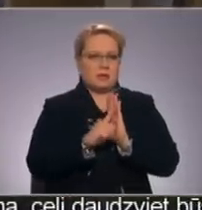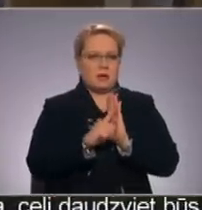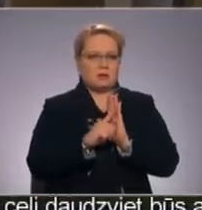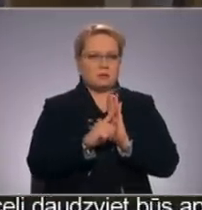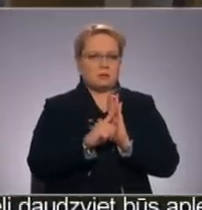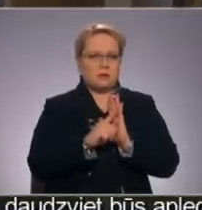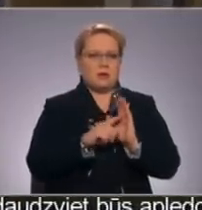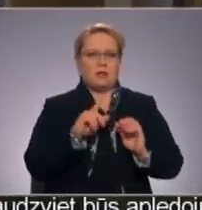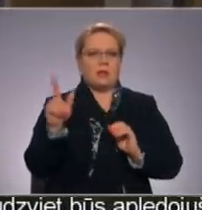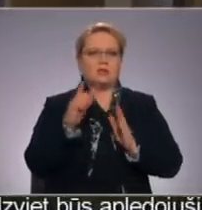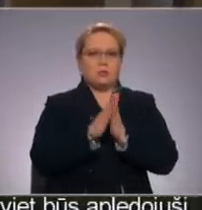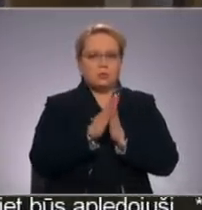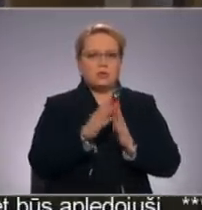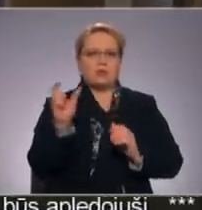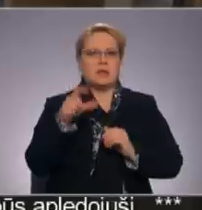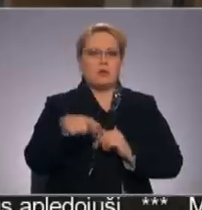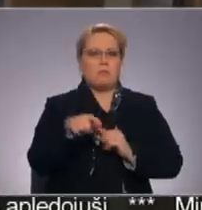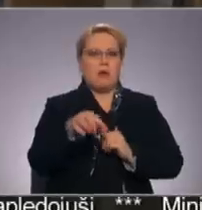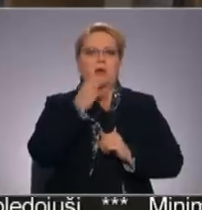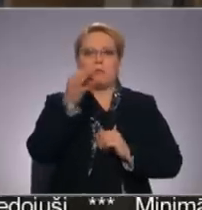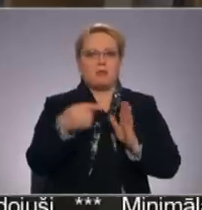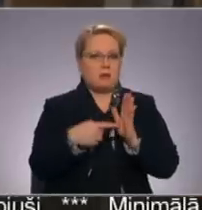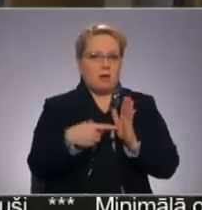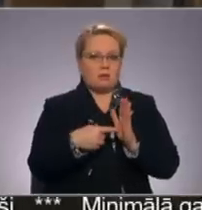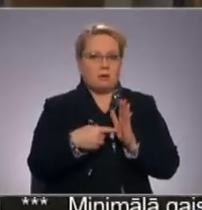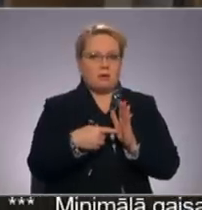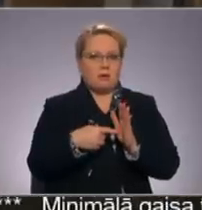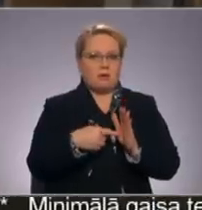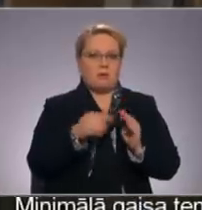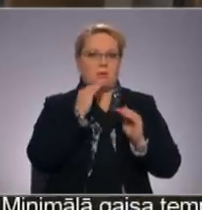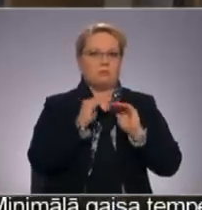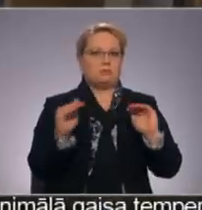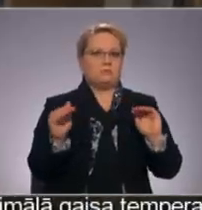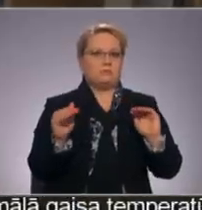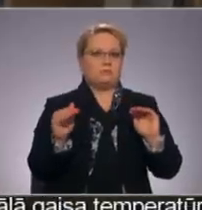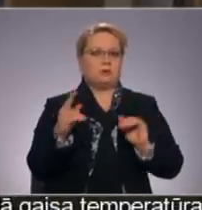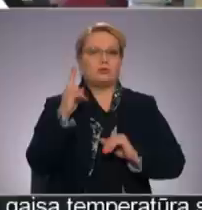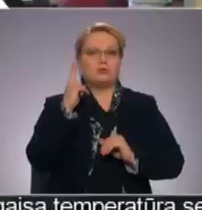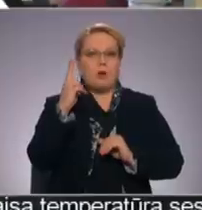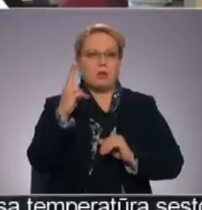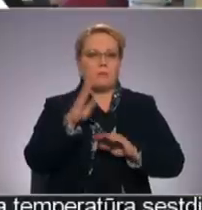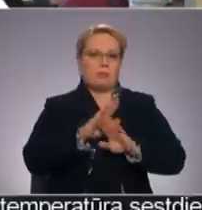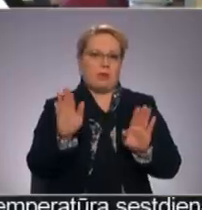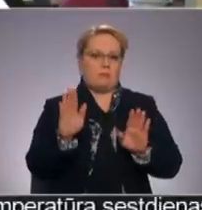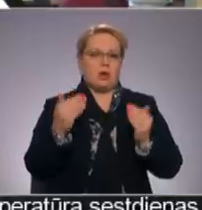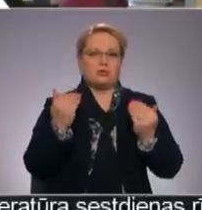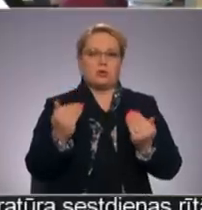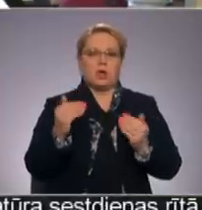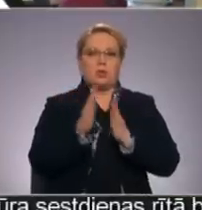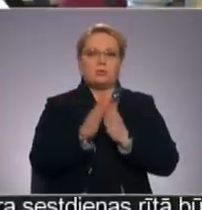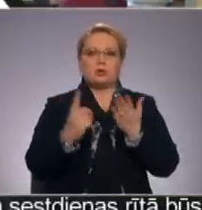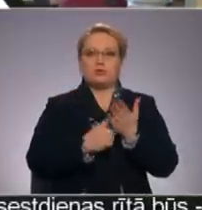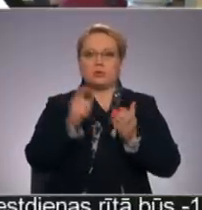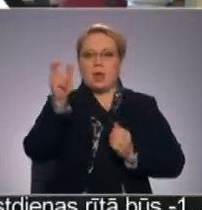līdz Lūdzai Zilupē. Un kāda bija atbilde? Uzminiet, klusums solījuma nebija. Šodien Lūdzas žurnālisti